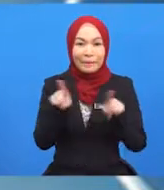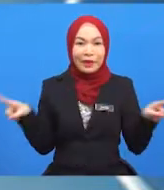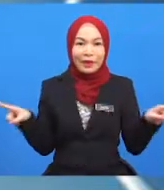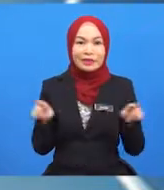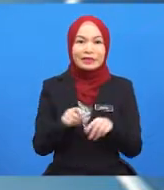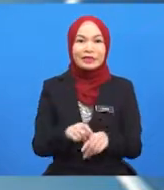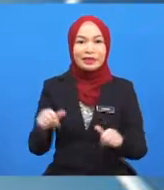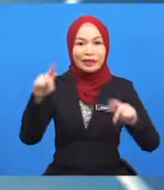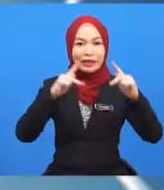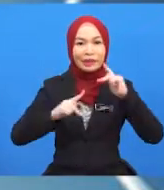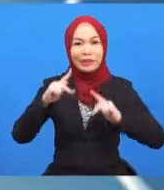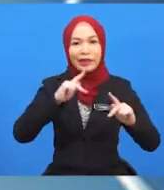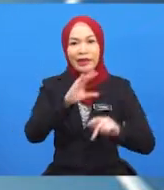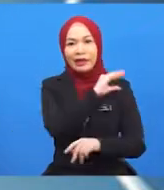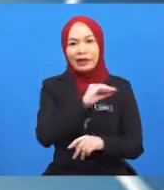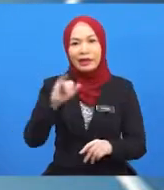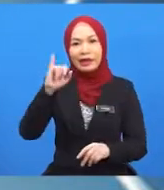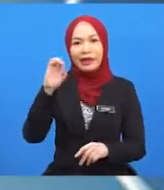persamaan ion.